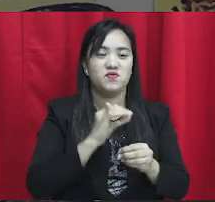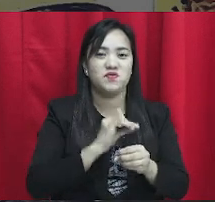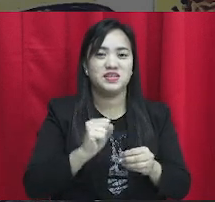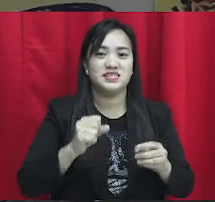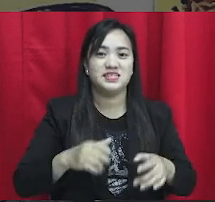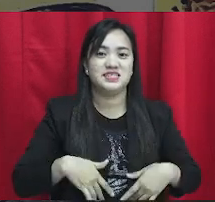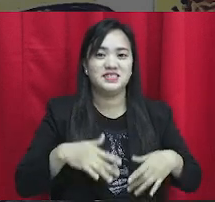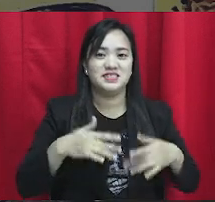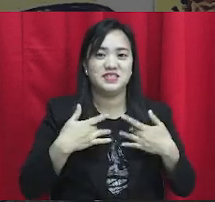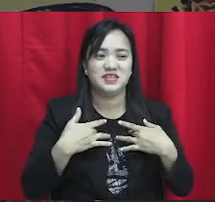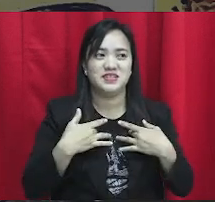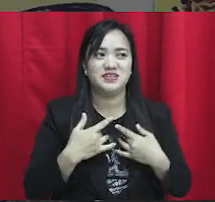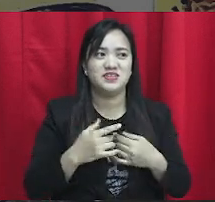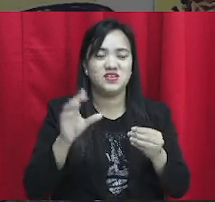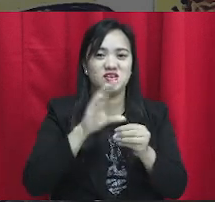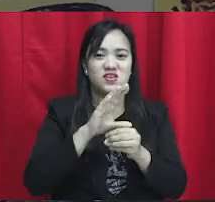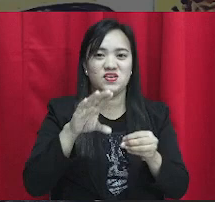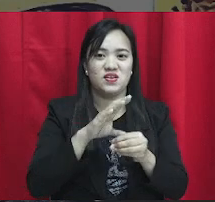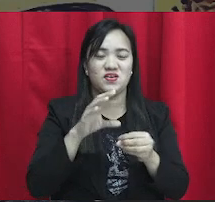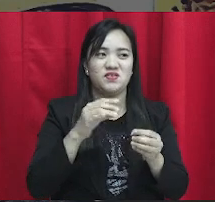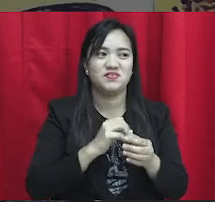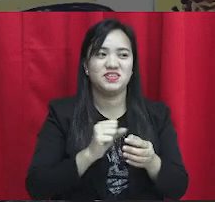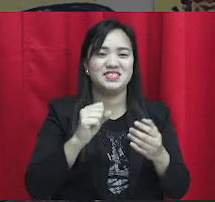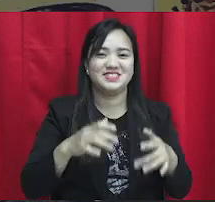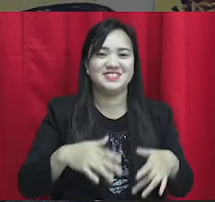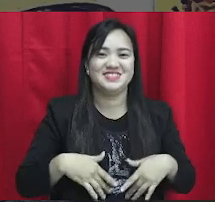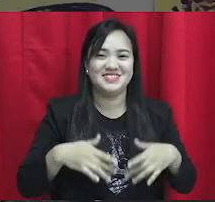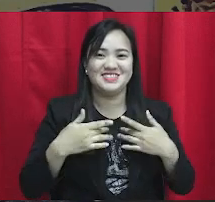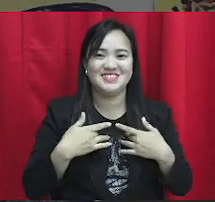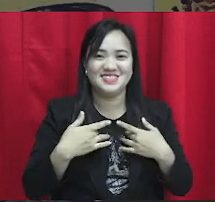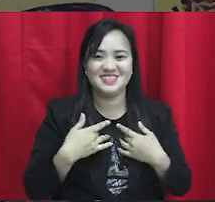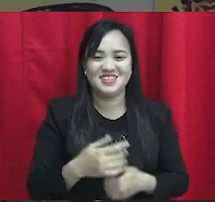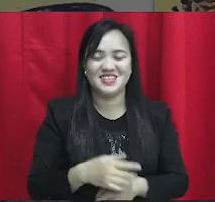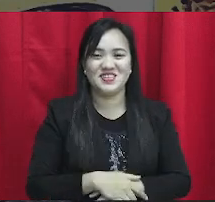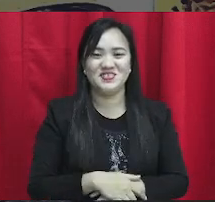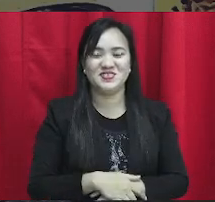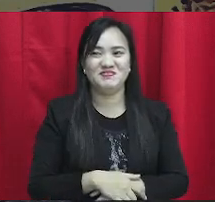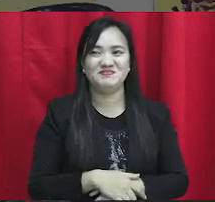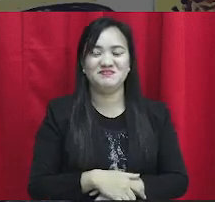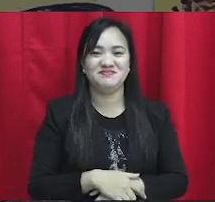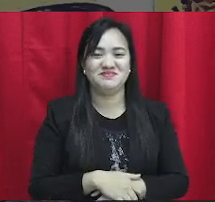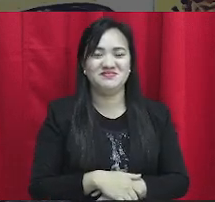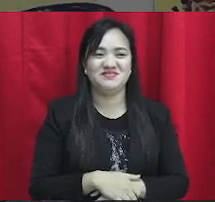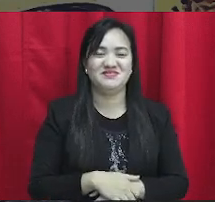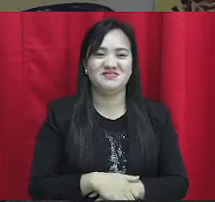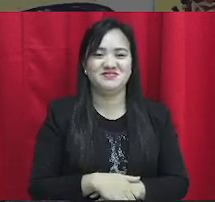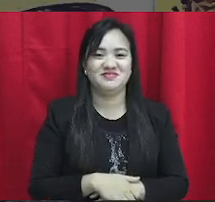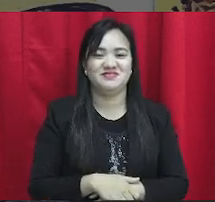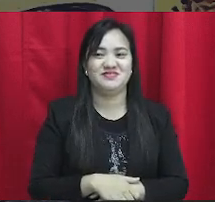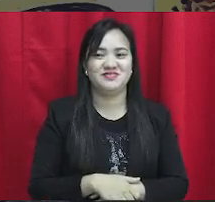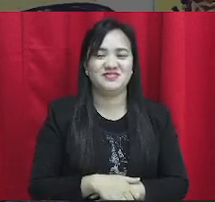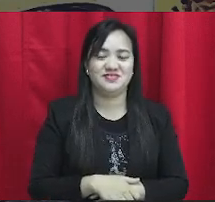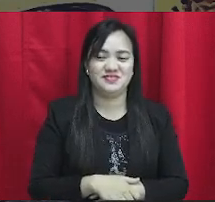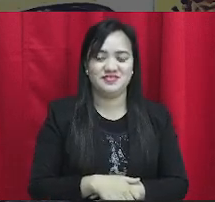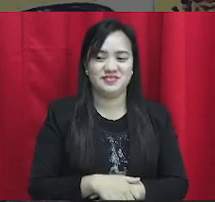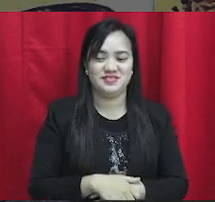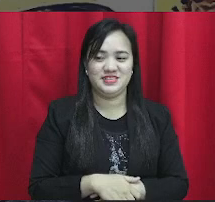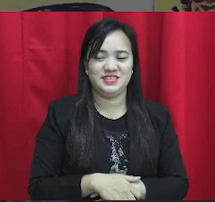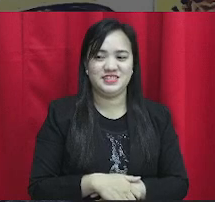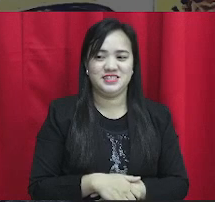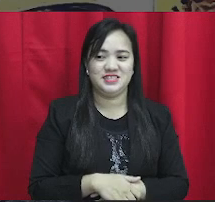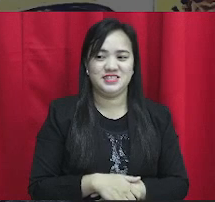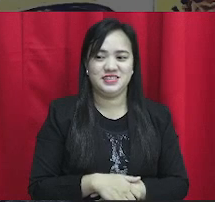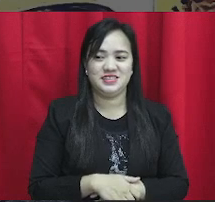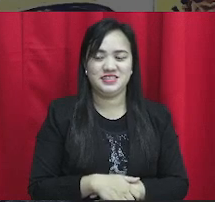sinasabi ko, ha? Coffee is life. Life, mabuhay tayo dyan. Mabuhay tayo, mga coffee lover. Coffee is life. Yeah, totoo